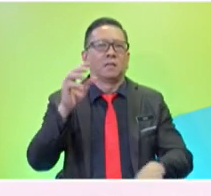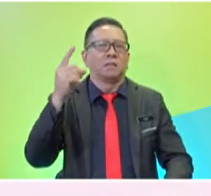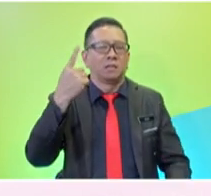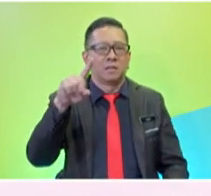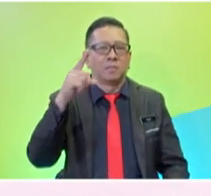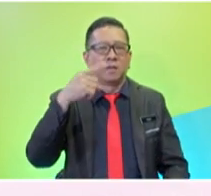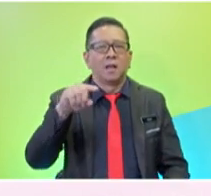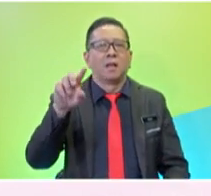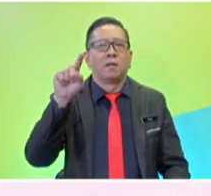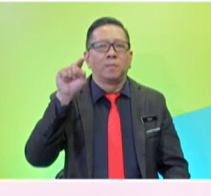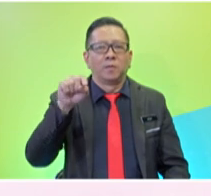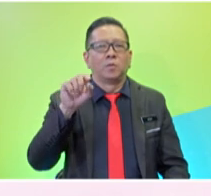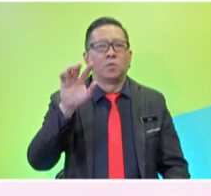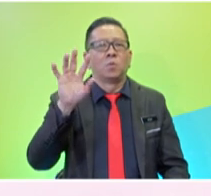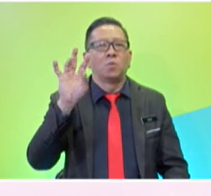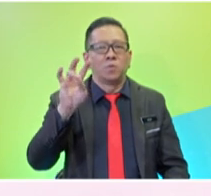hantu baiklah